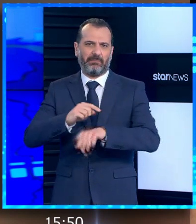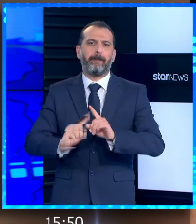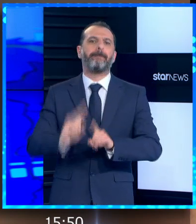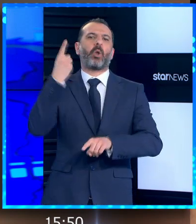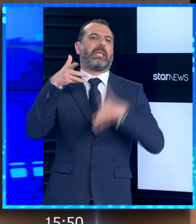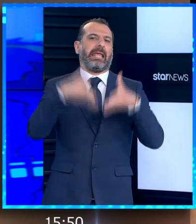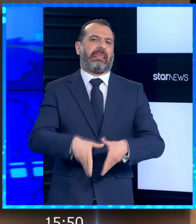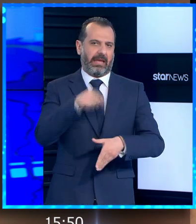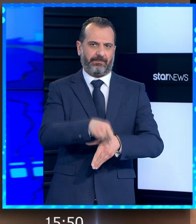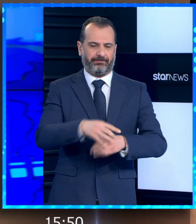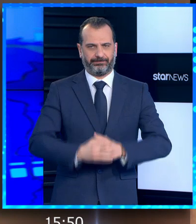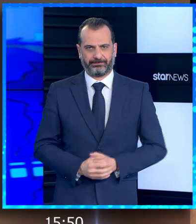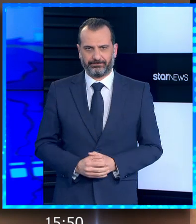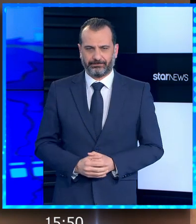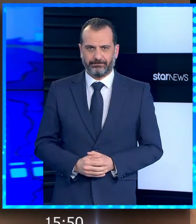Αλέξανδρε.